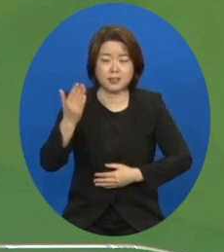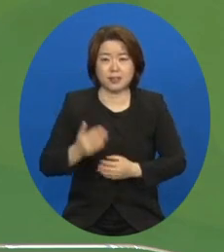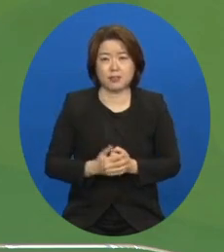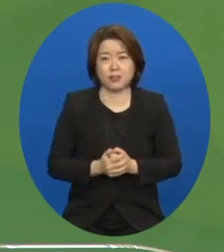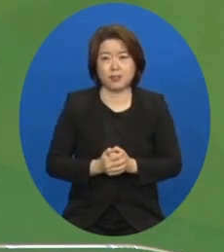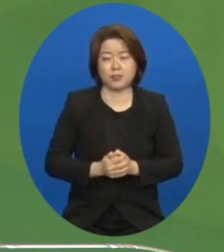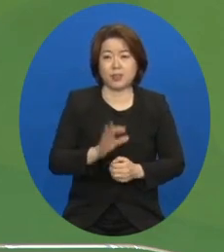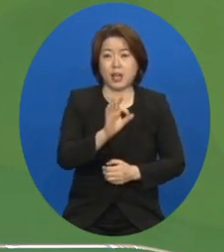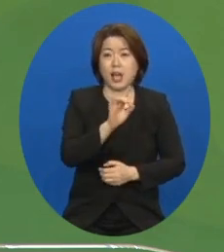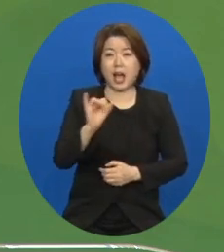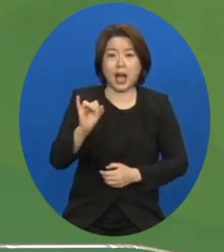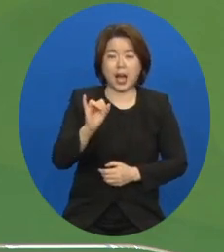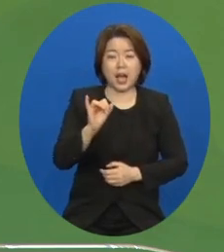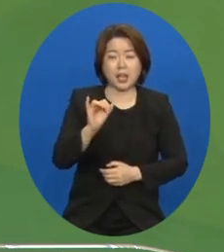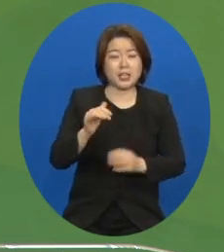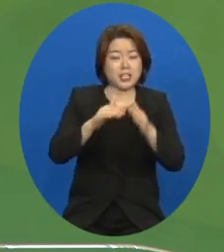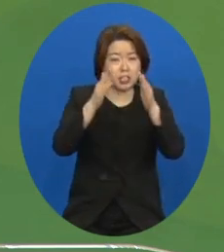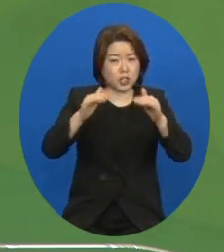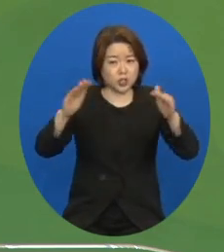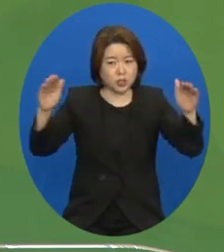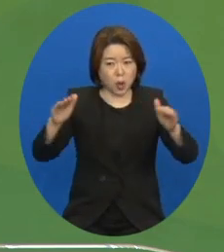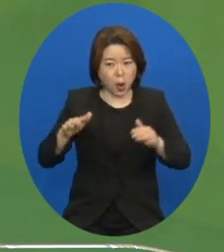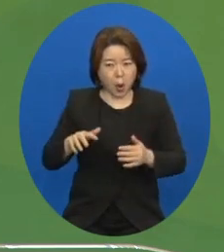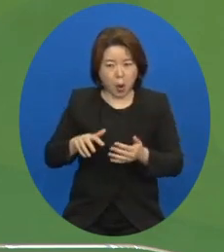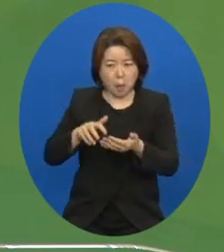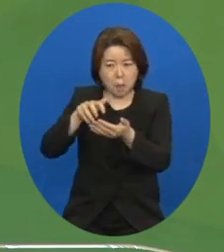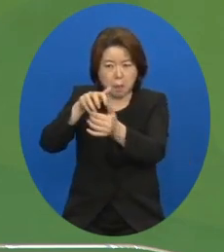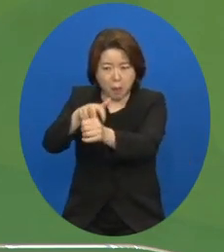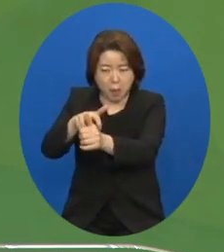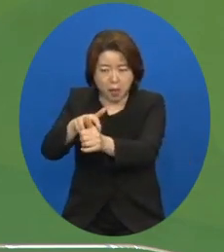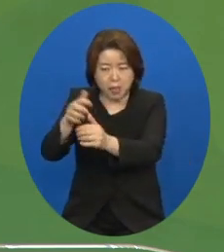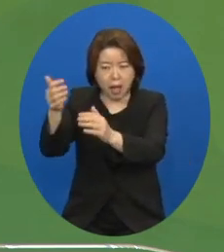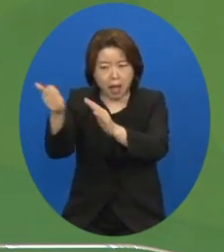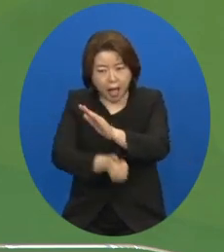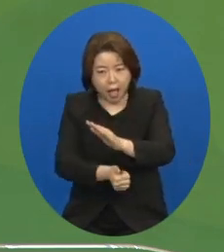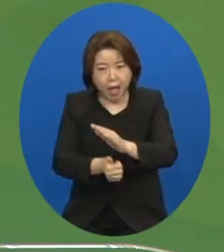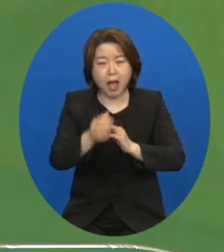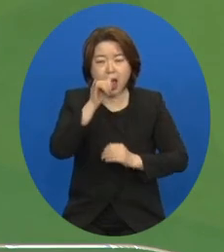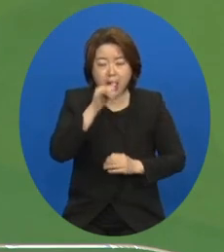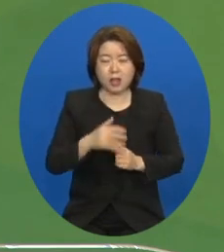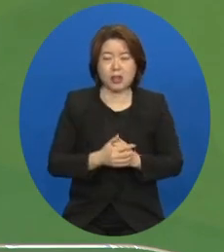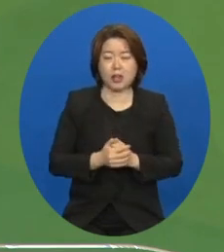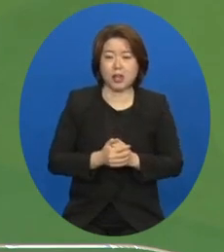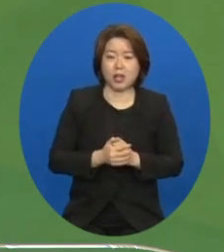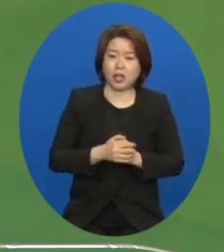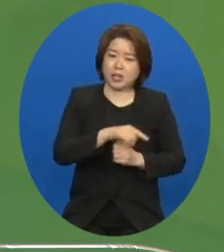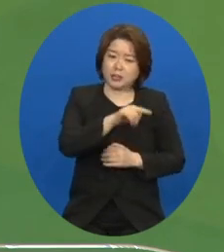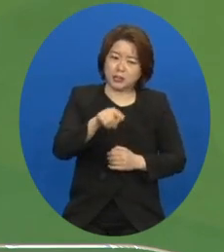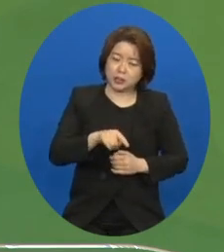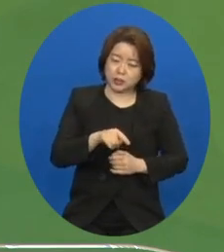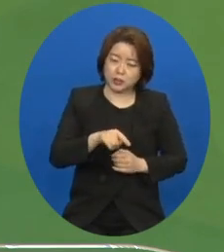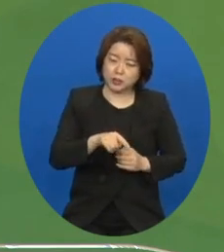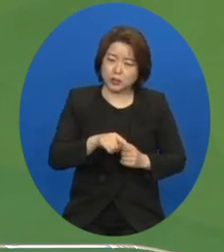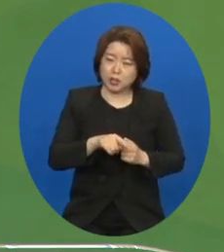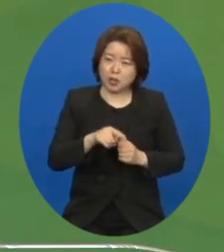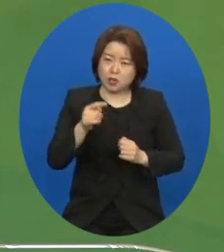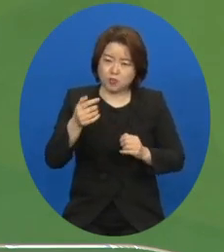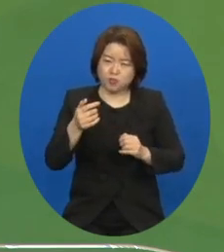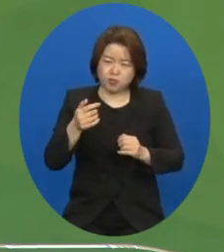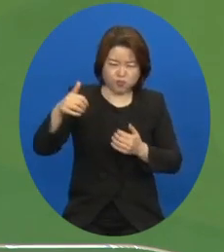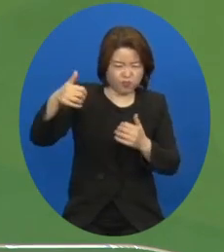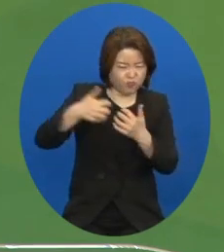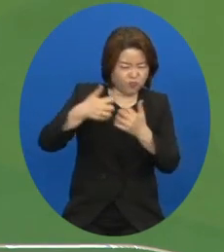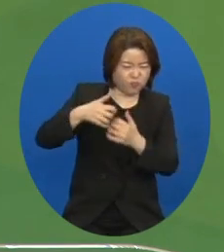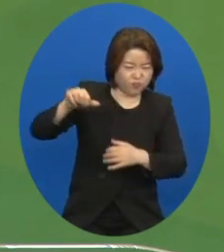아이성의 실패 후에 이스라엘 백성에게는 그 아간의 죄가 제거되는 참